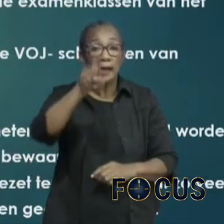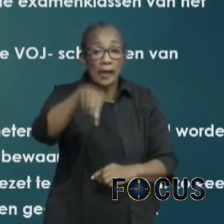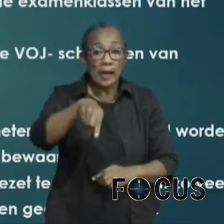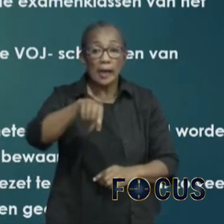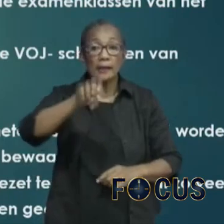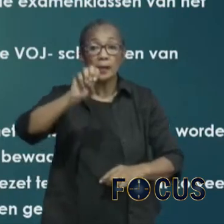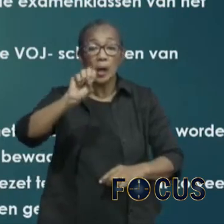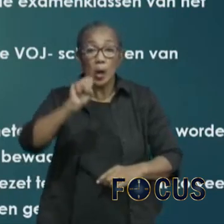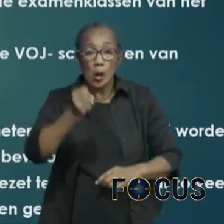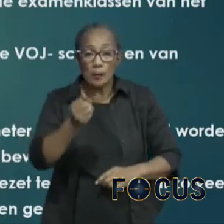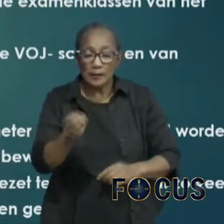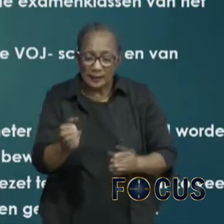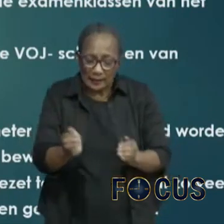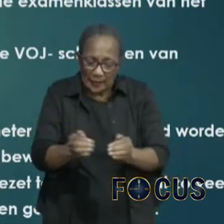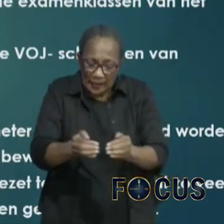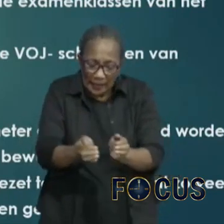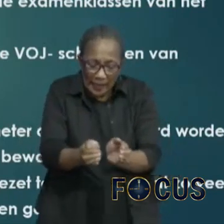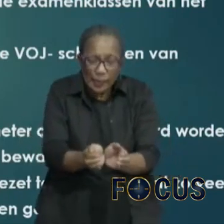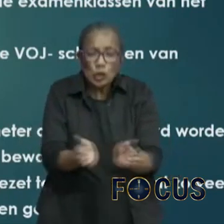veel kleinere groep,